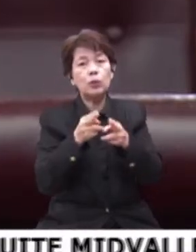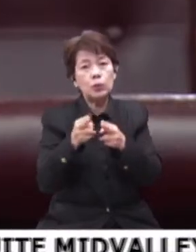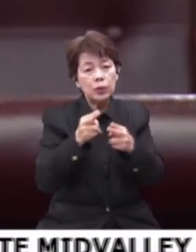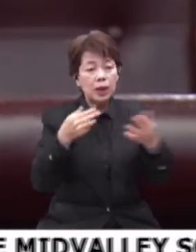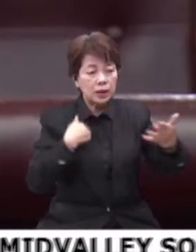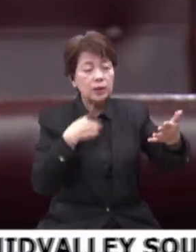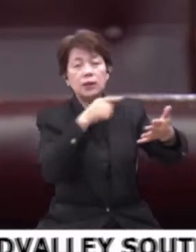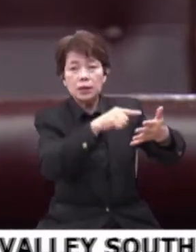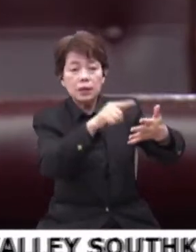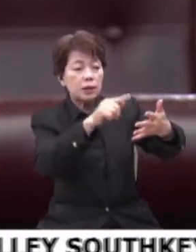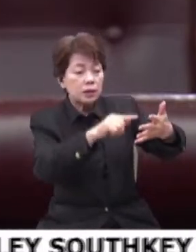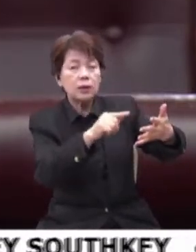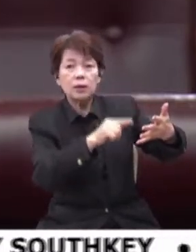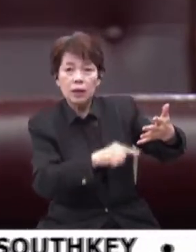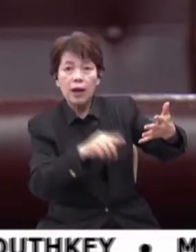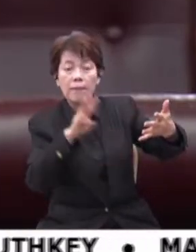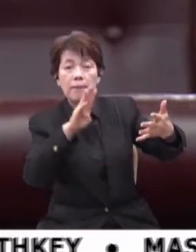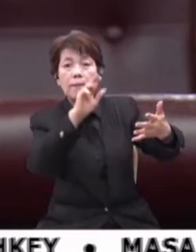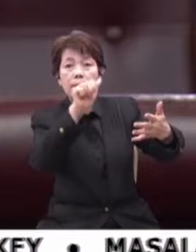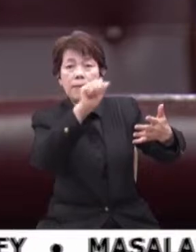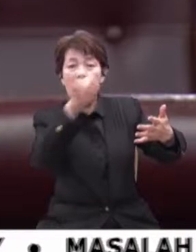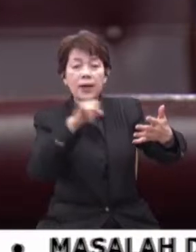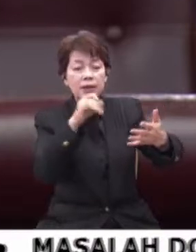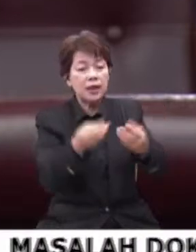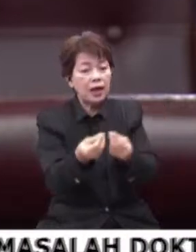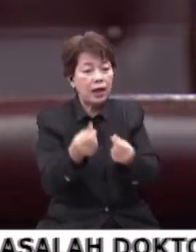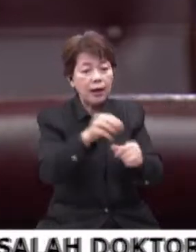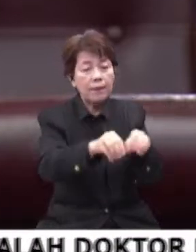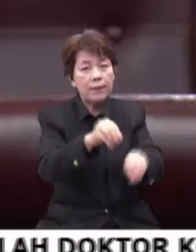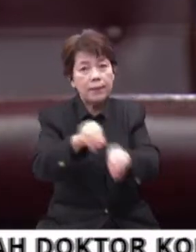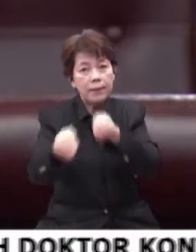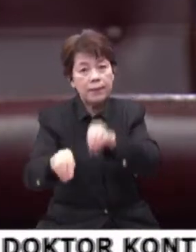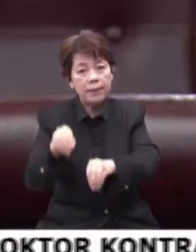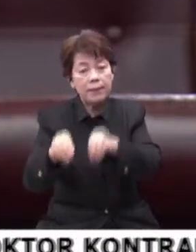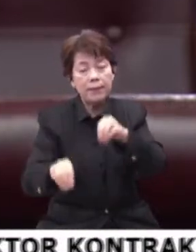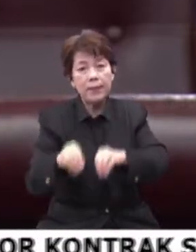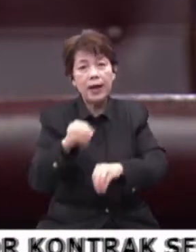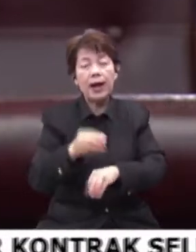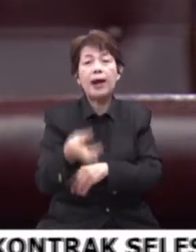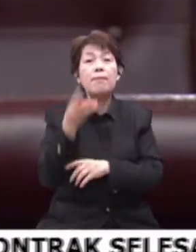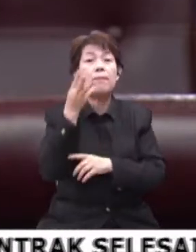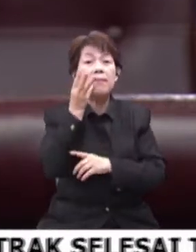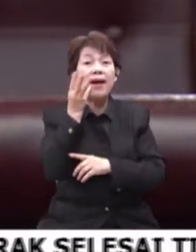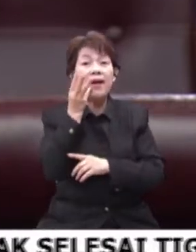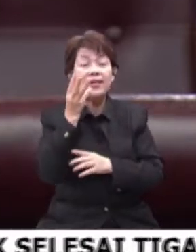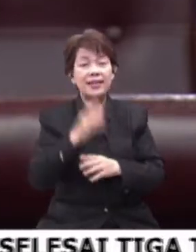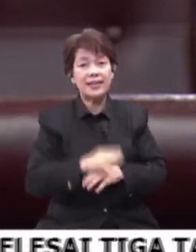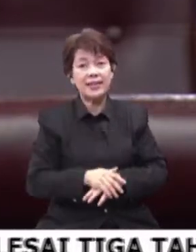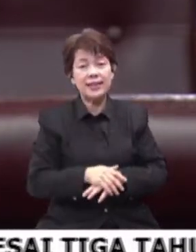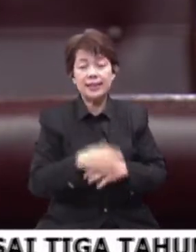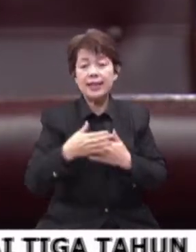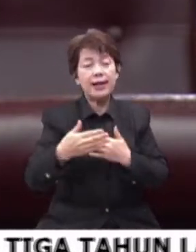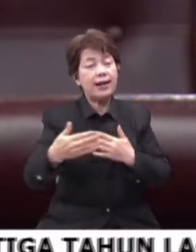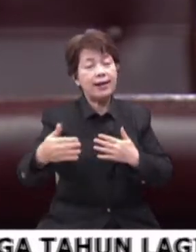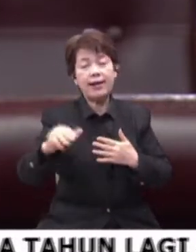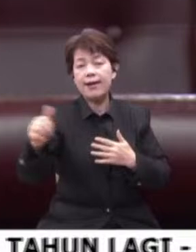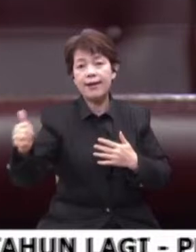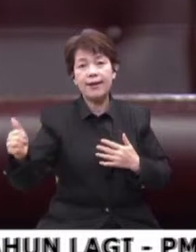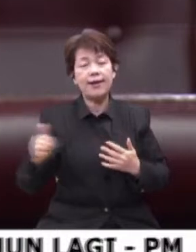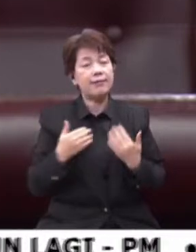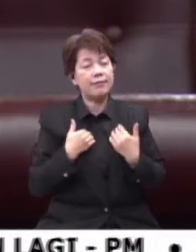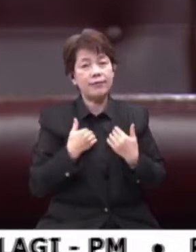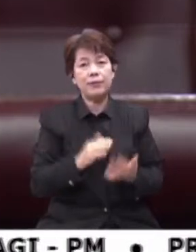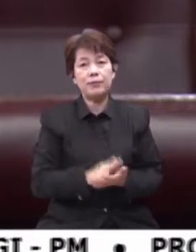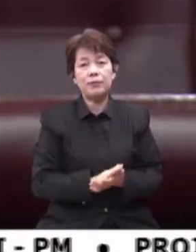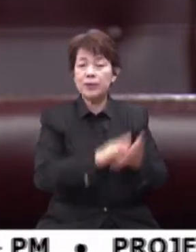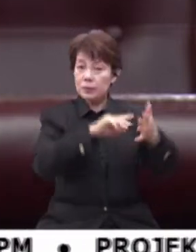baja organik akan digunakan dalam penanaman padi untuk taburan baja dan sebagainya dan ia